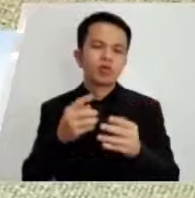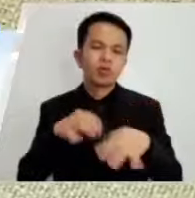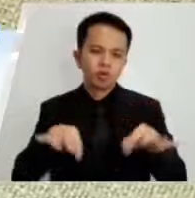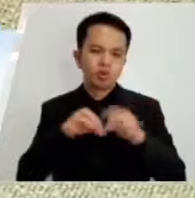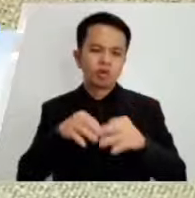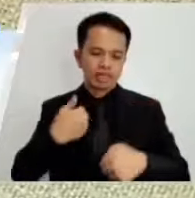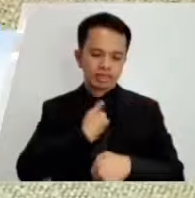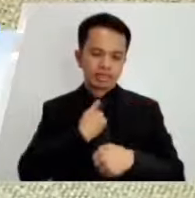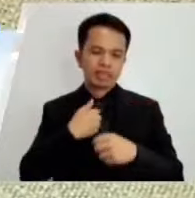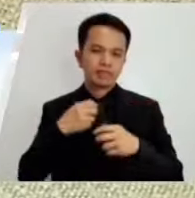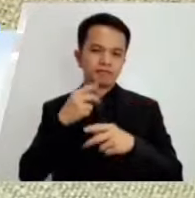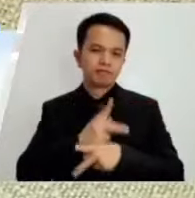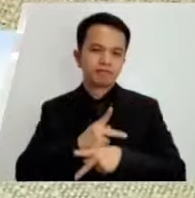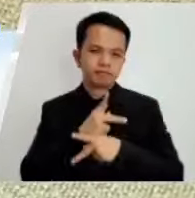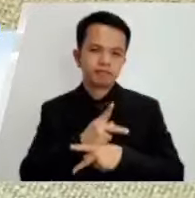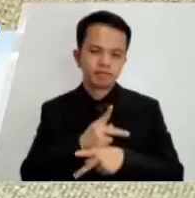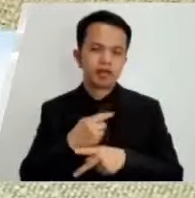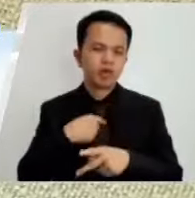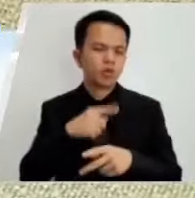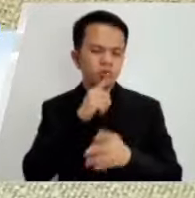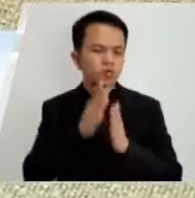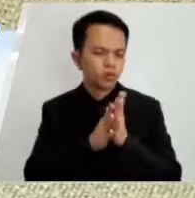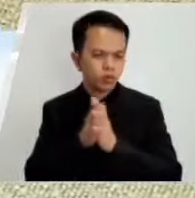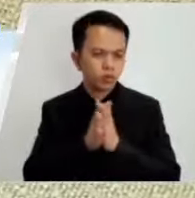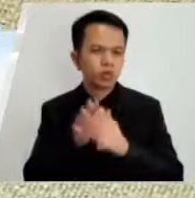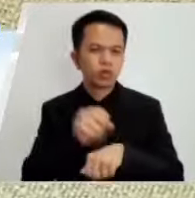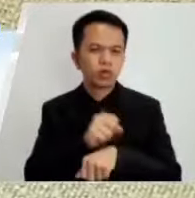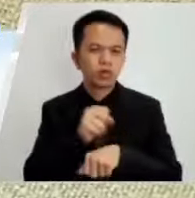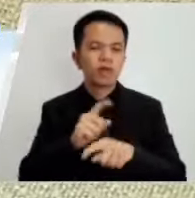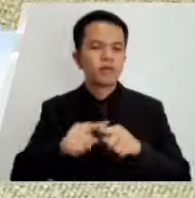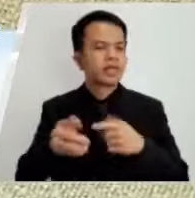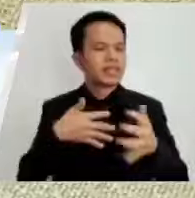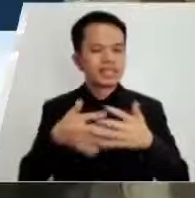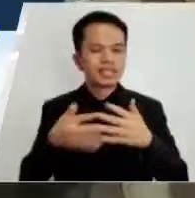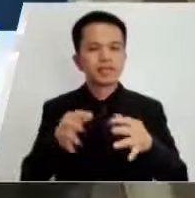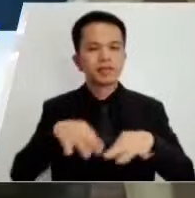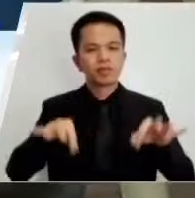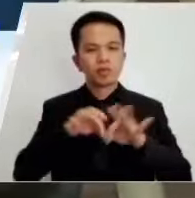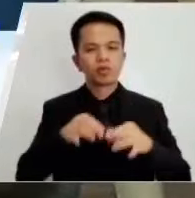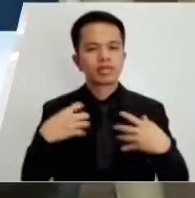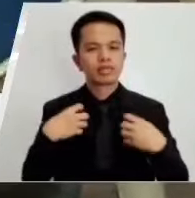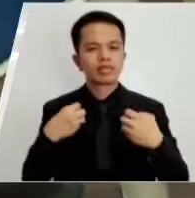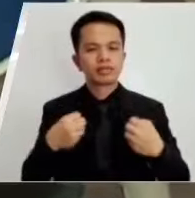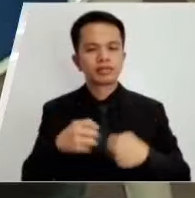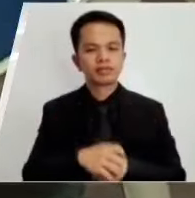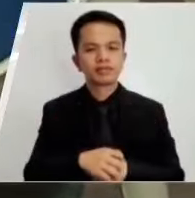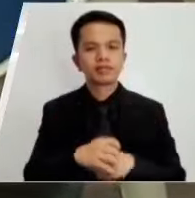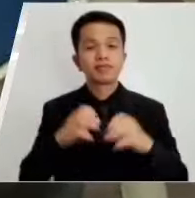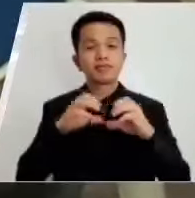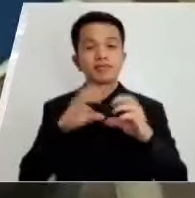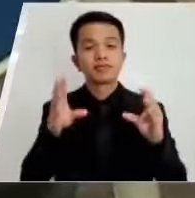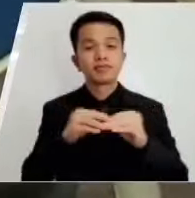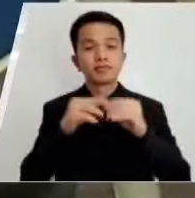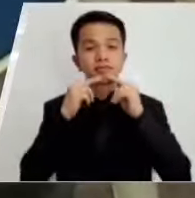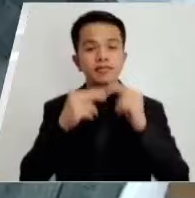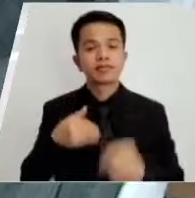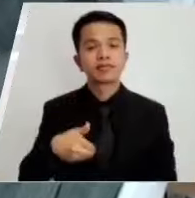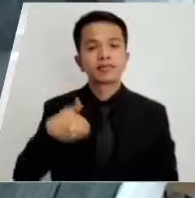to work, very passionate ako sa pagtatrabaho ko, pero at the end of the day, kailangan healthy tayo. Para sa GMA Integrated